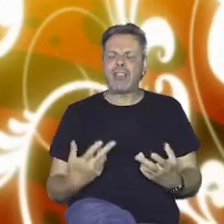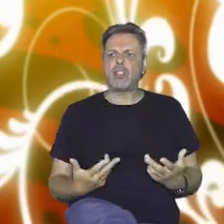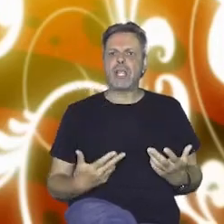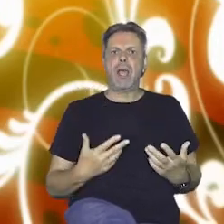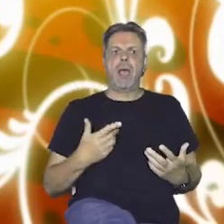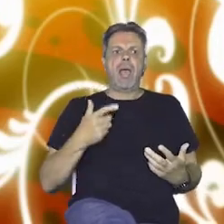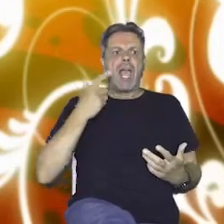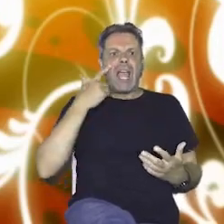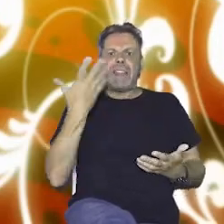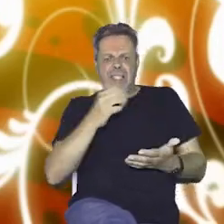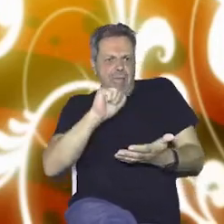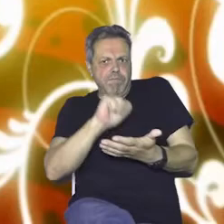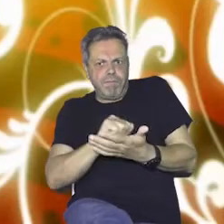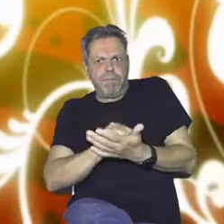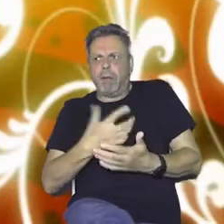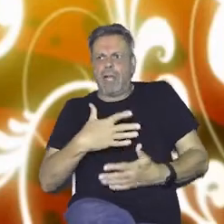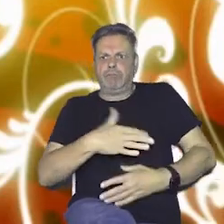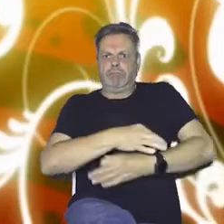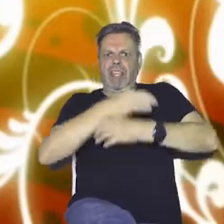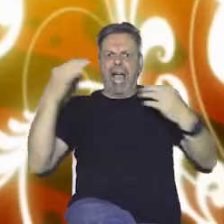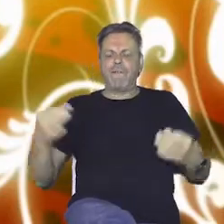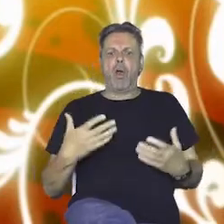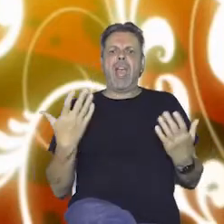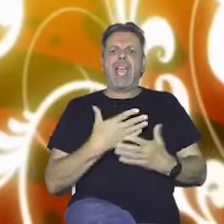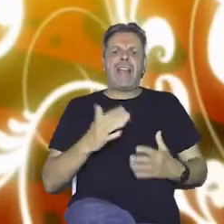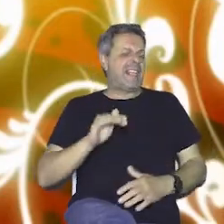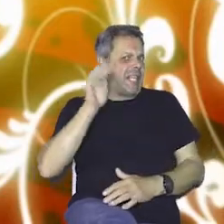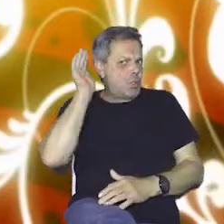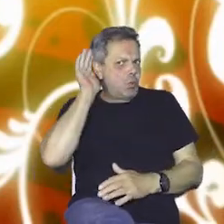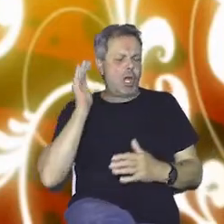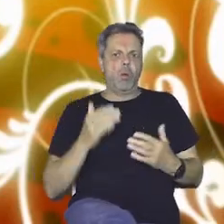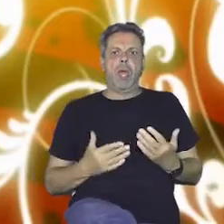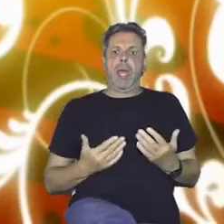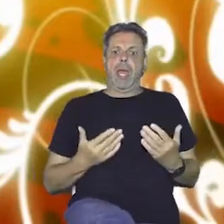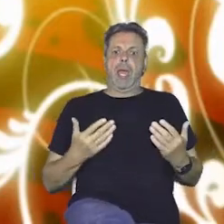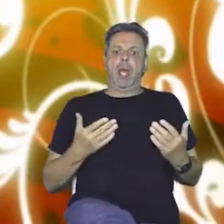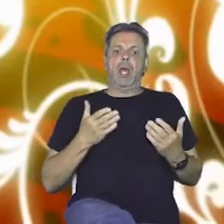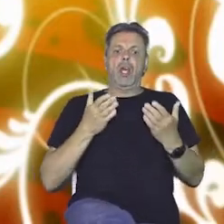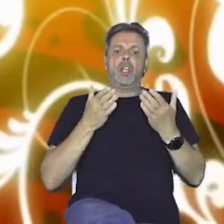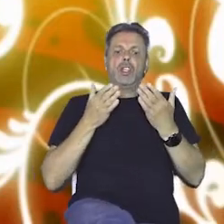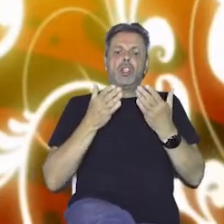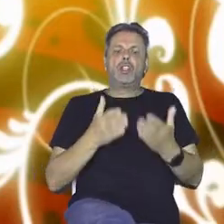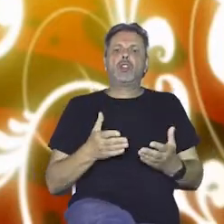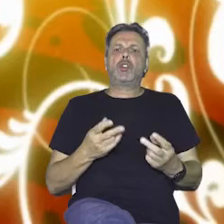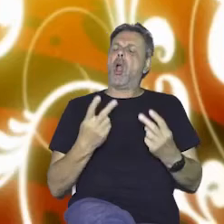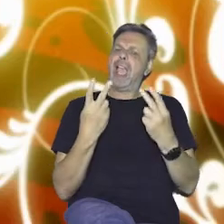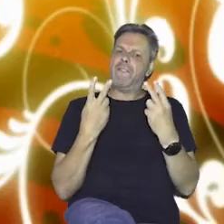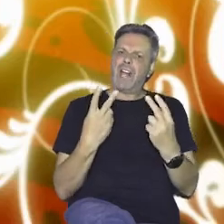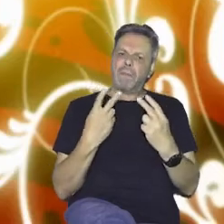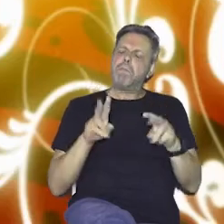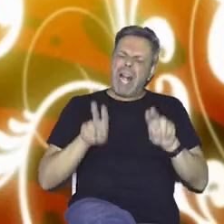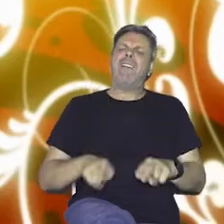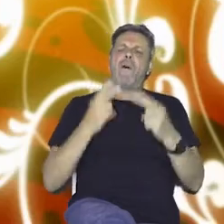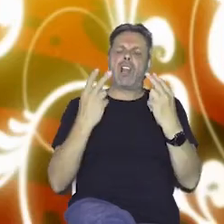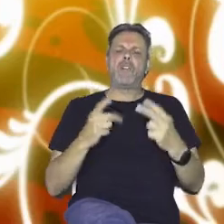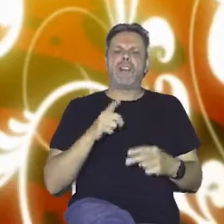se publiciraju, kad izađe u javnost, kad se slušaju, kad, to je onda vrednovanje pravo.